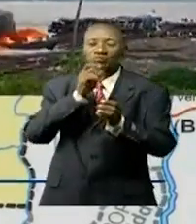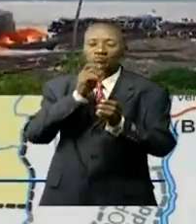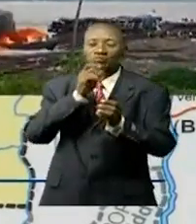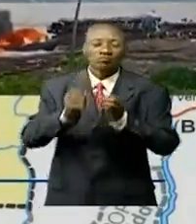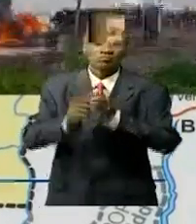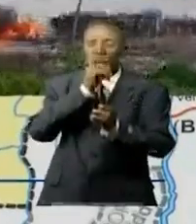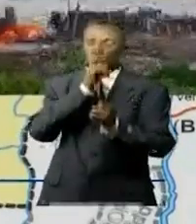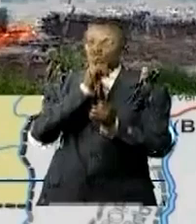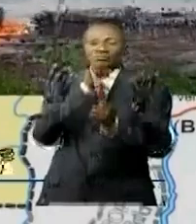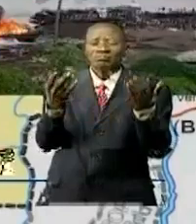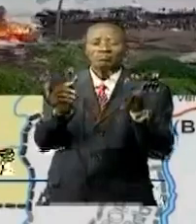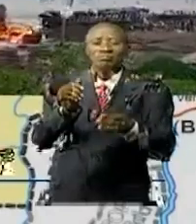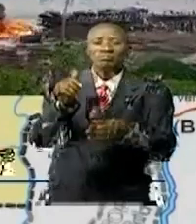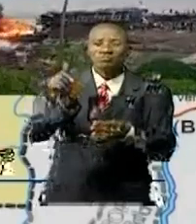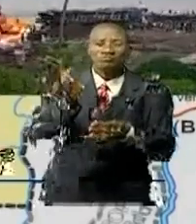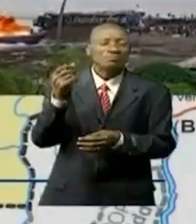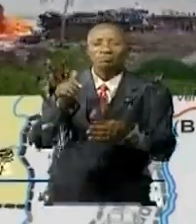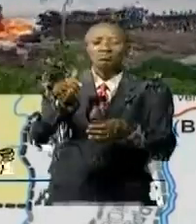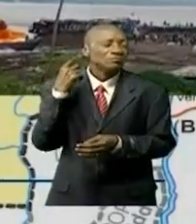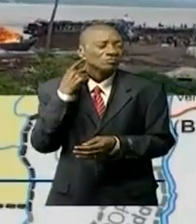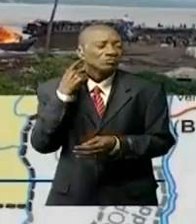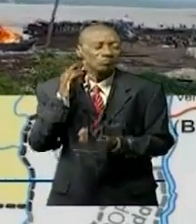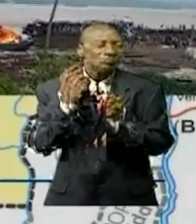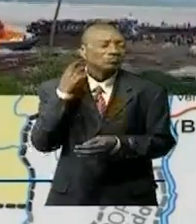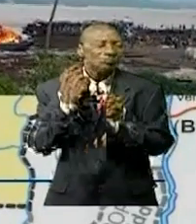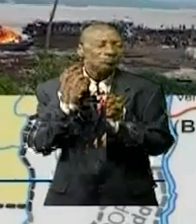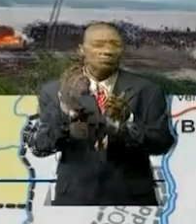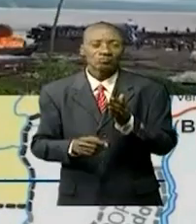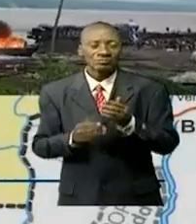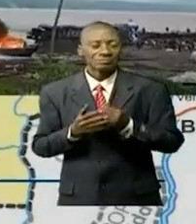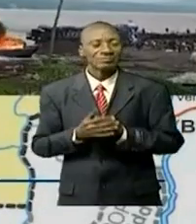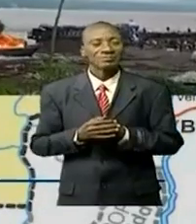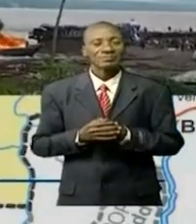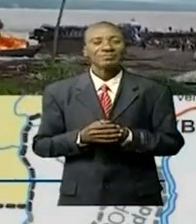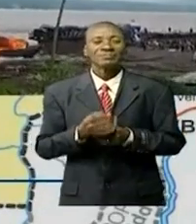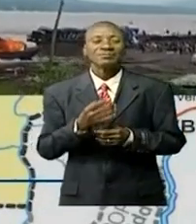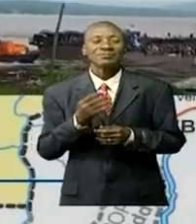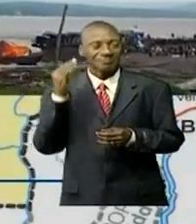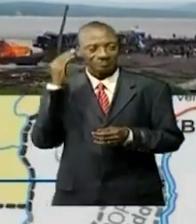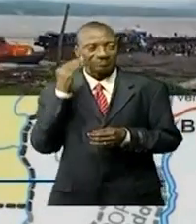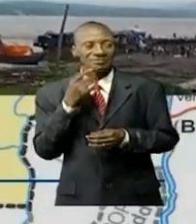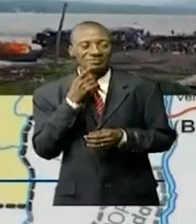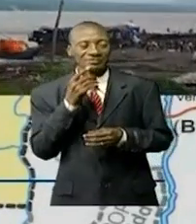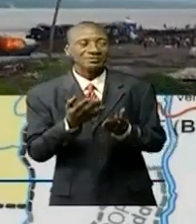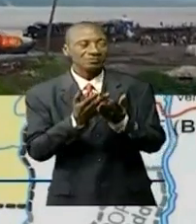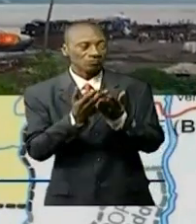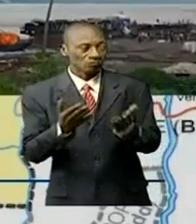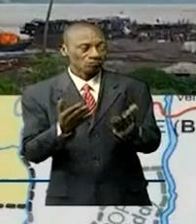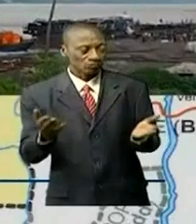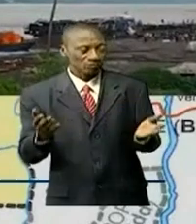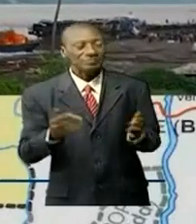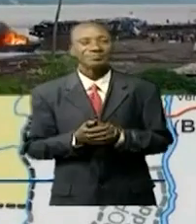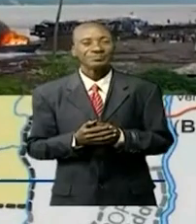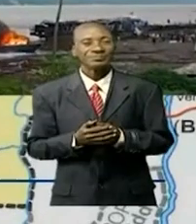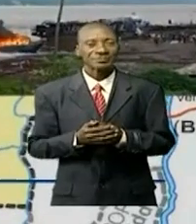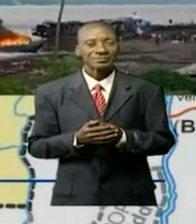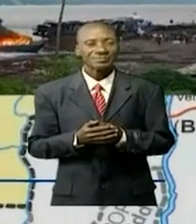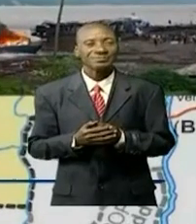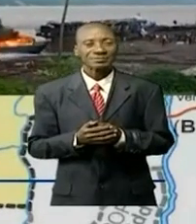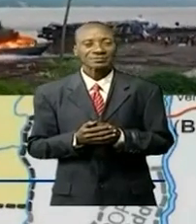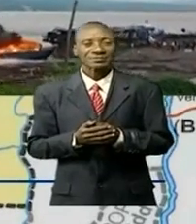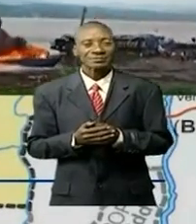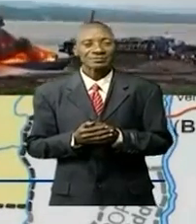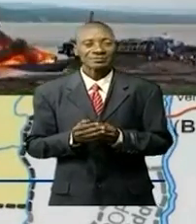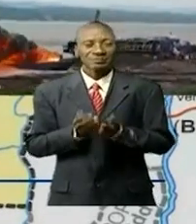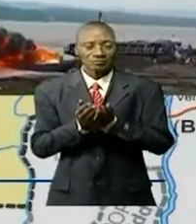à 13h25 qu'il y a une baleinière qui a pris feu au niveau du pont de la Foire qui s'ouvre à peu près à moins d'un